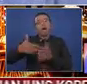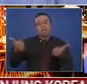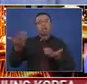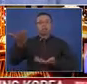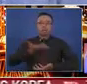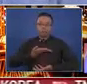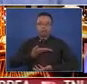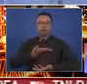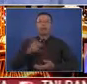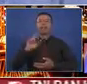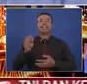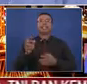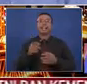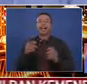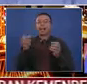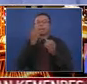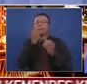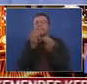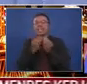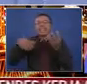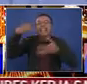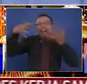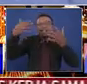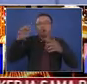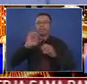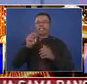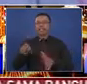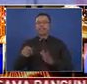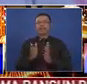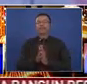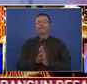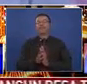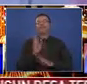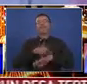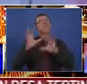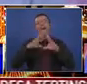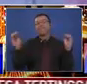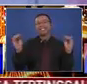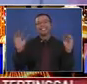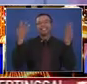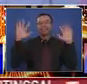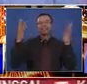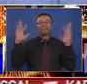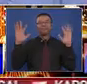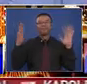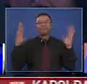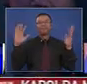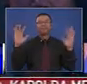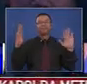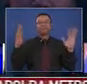sekali lagi jangan mengacaukan seperti itu Waktunya habis kita beri tepuk tangan untuk kedua